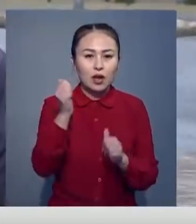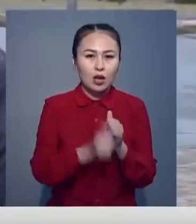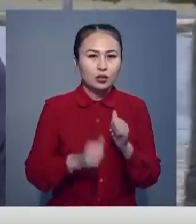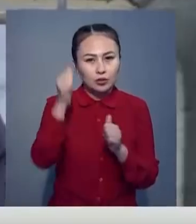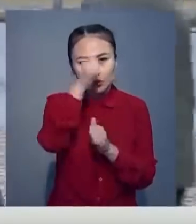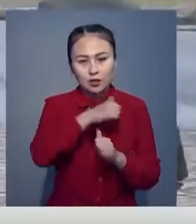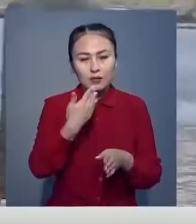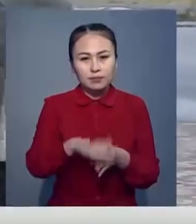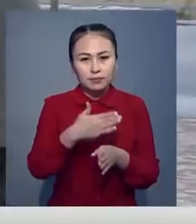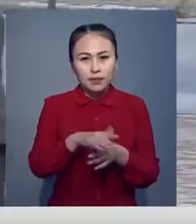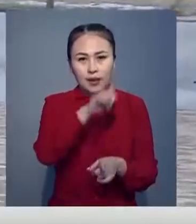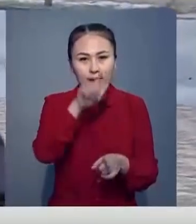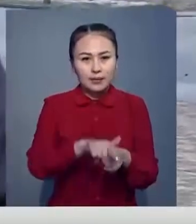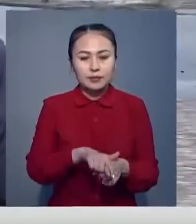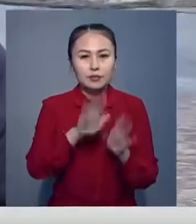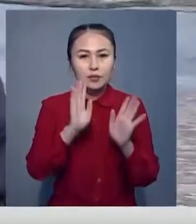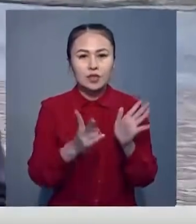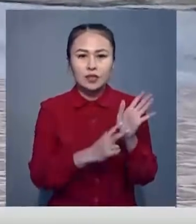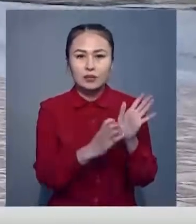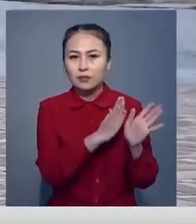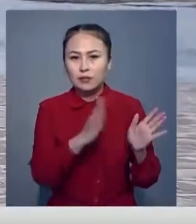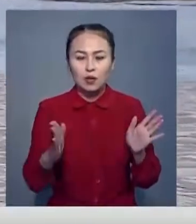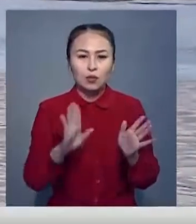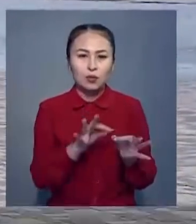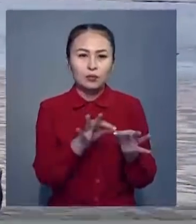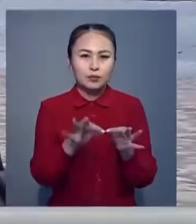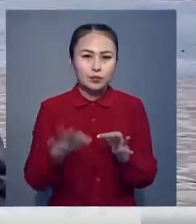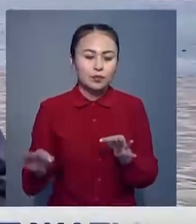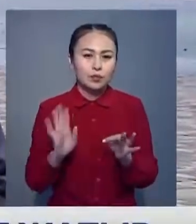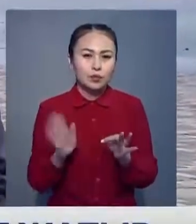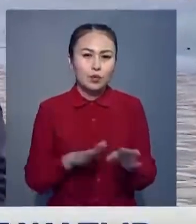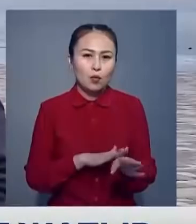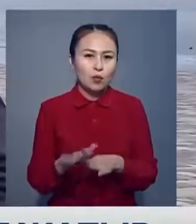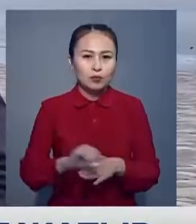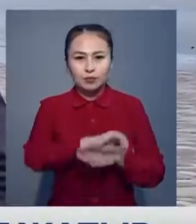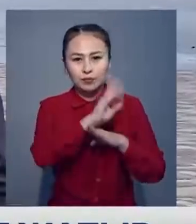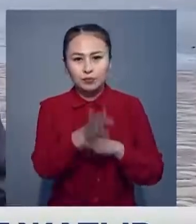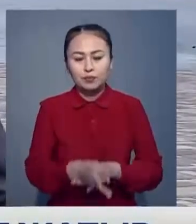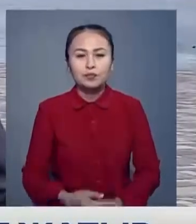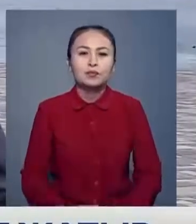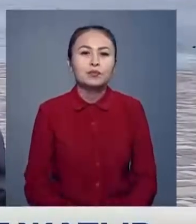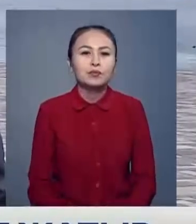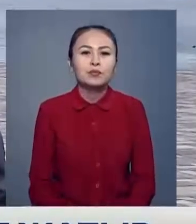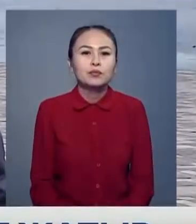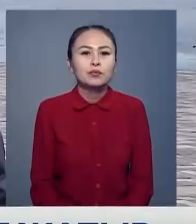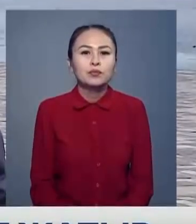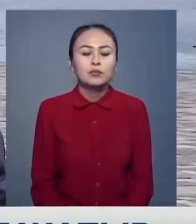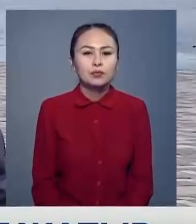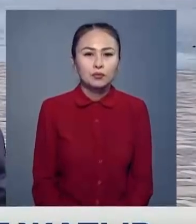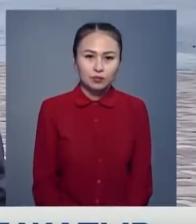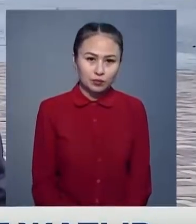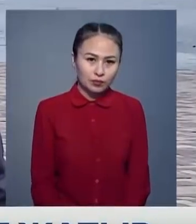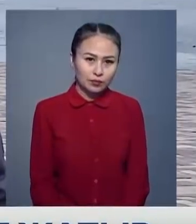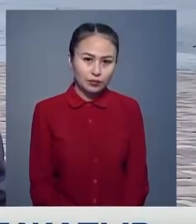отырмақ. Сөйтіп кезең-кезеңмен өңірдегі 700-ден астам елді мекенді көгілдір отынға қосатын болады. Шыңғыс Қалиден, Олжас Байбосынов, Хабар